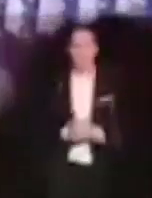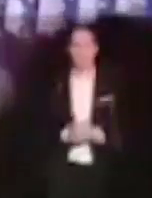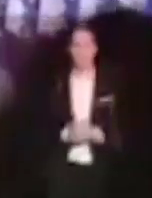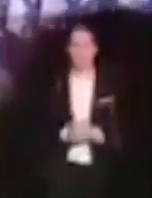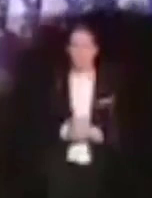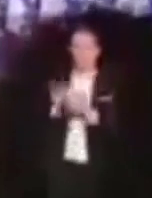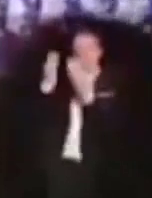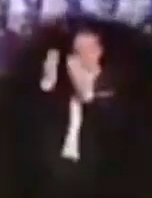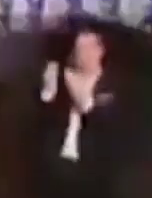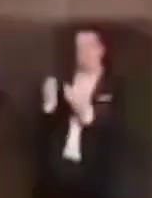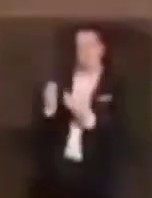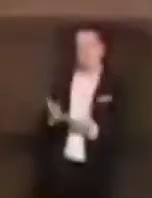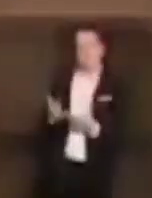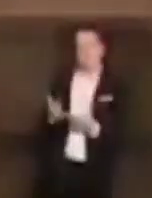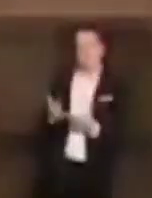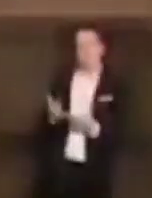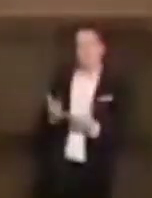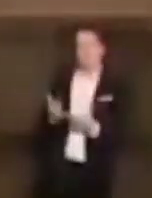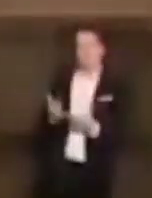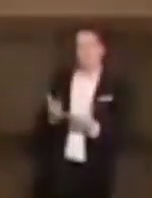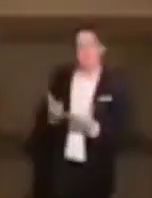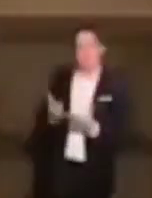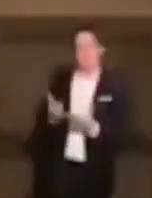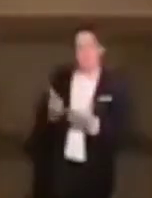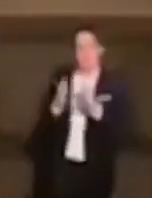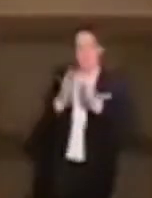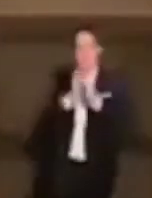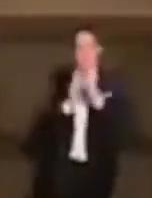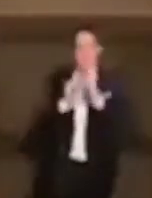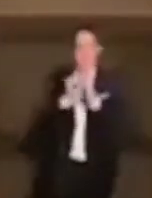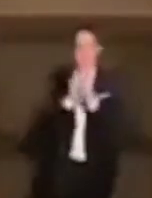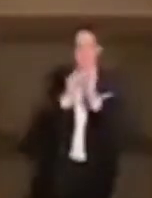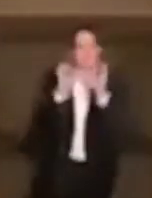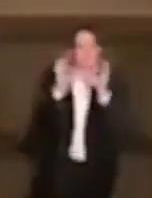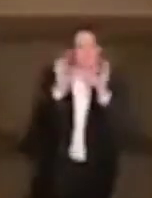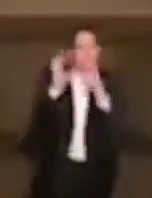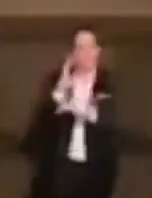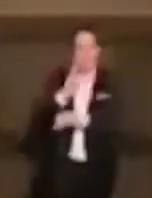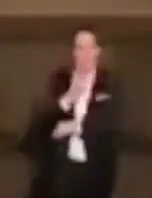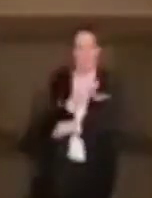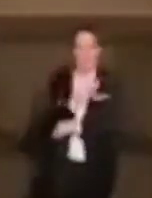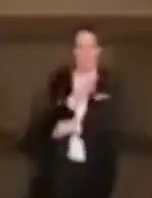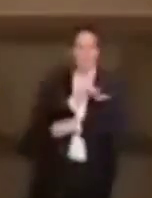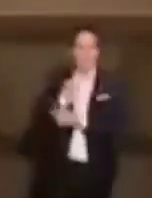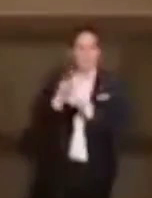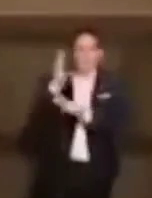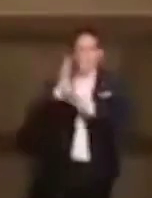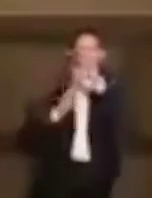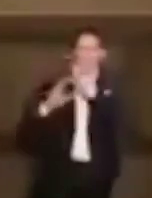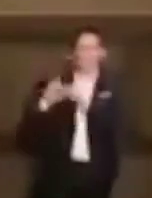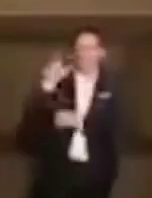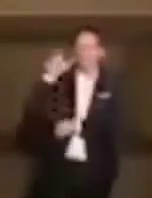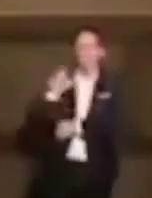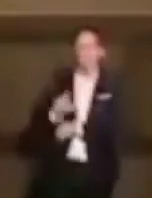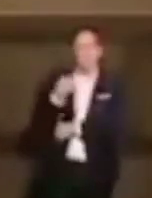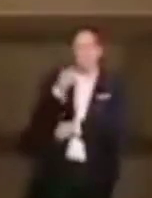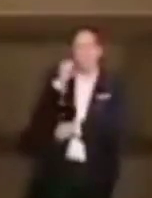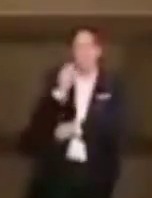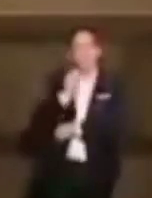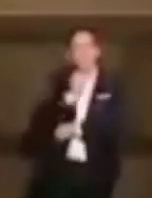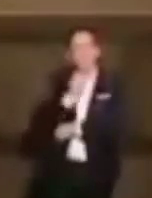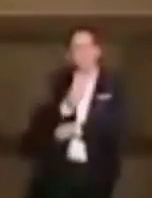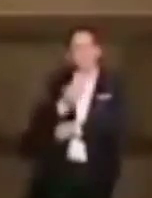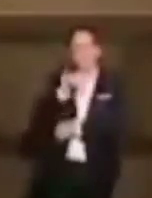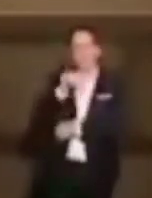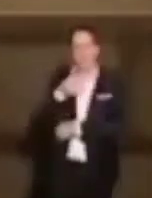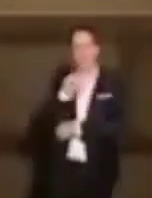چرا اکنون در چهره شما خشم را نمی بینم برای کاری که عمر با